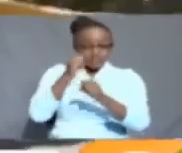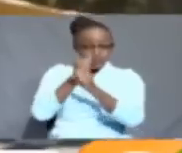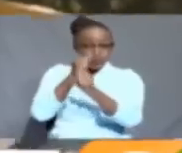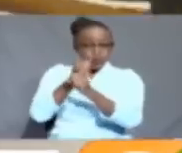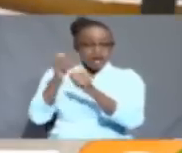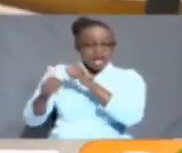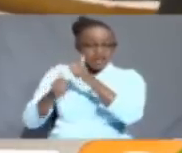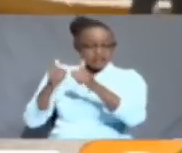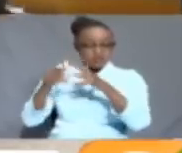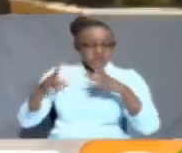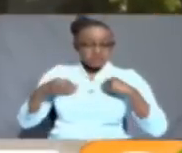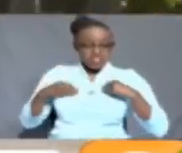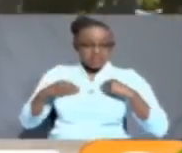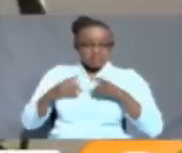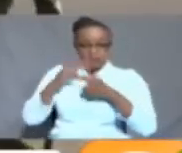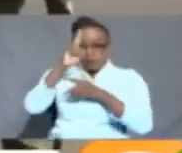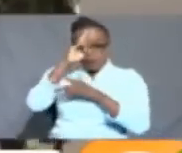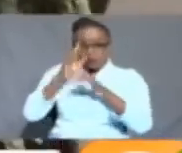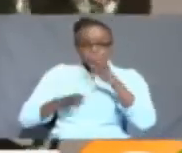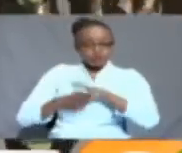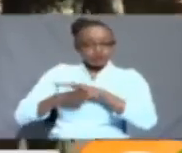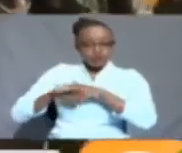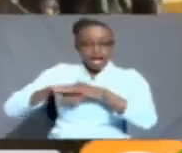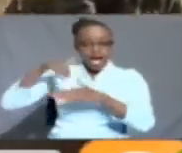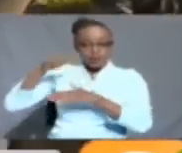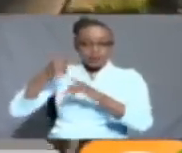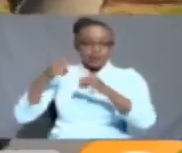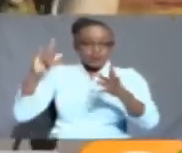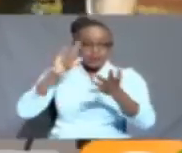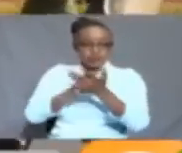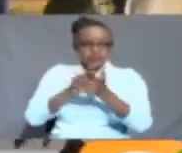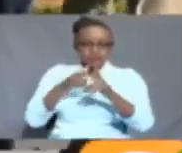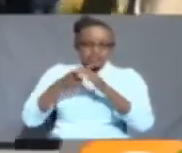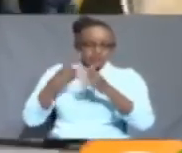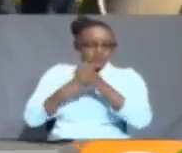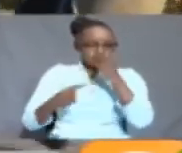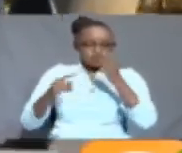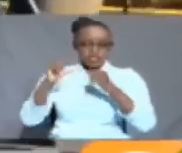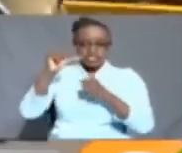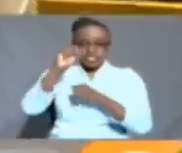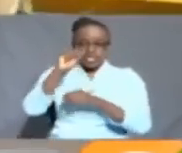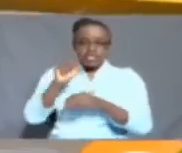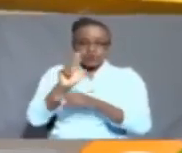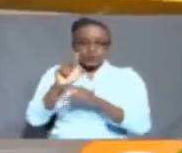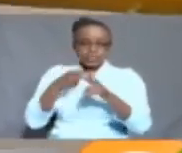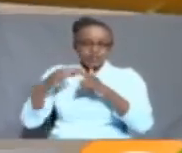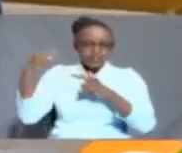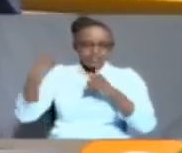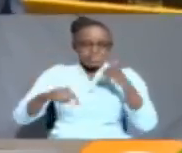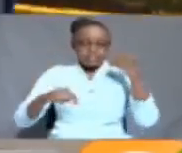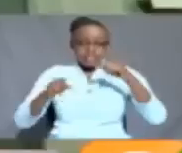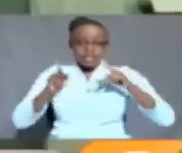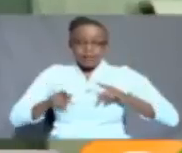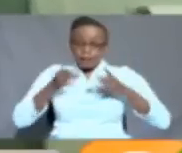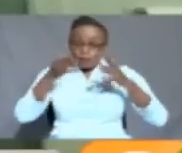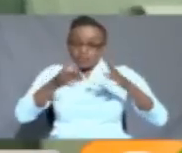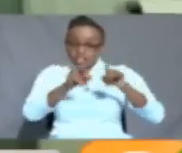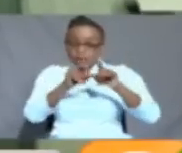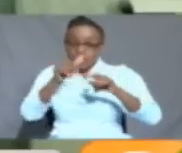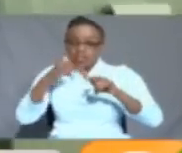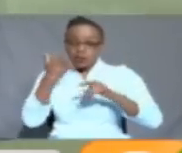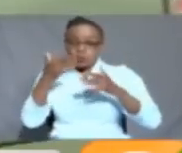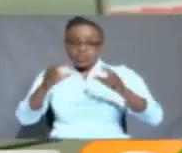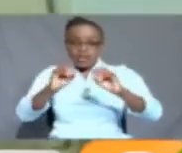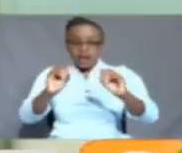kukataa wito wa polisi kuondoka hapa. Bakora za maafisa wa GSU zikiwaangukia waliokuwemo na